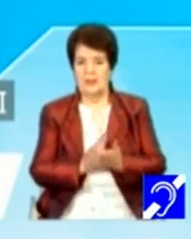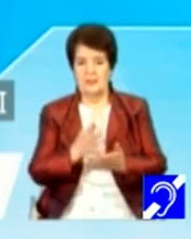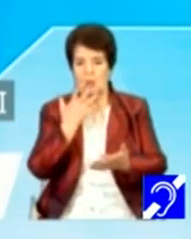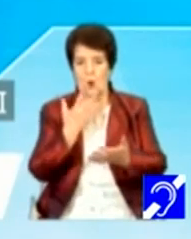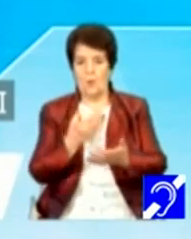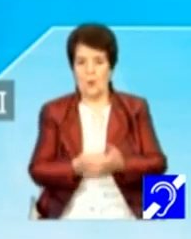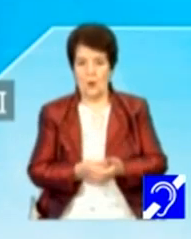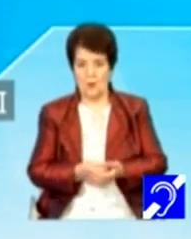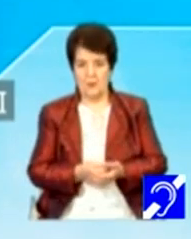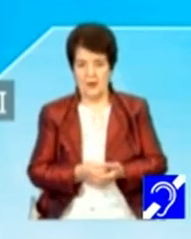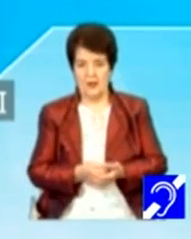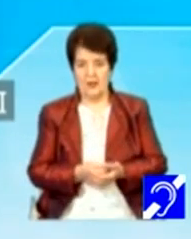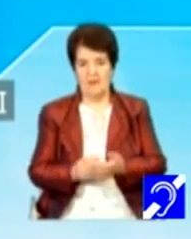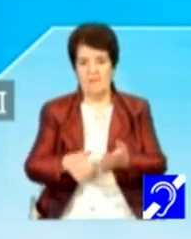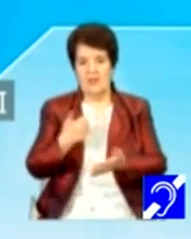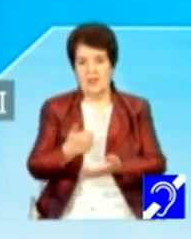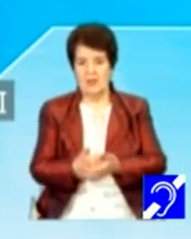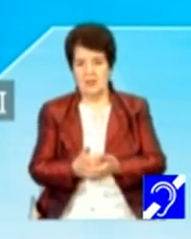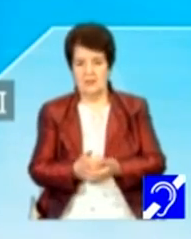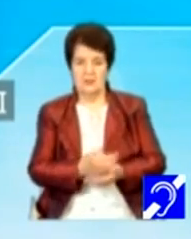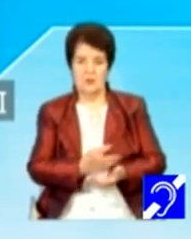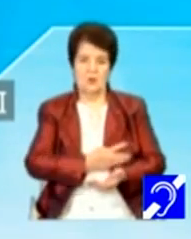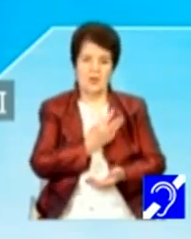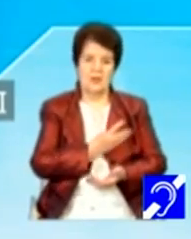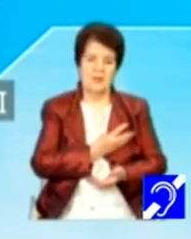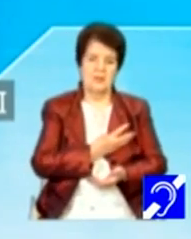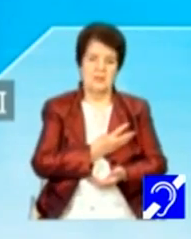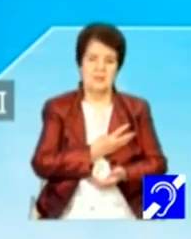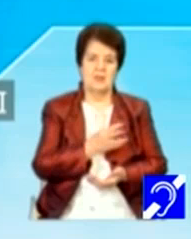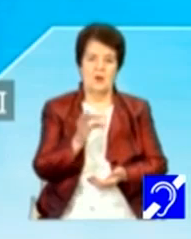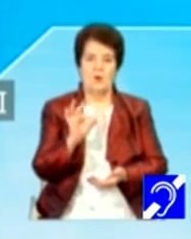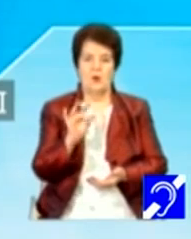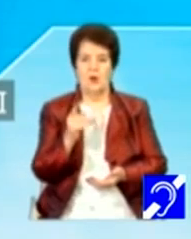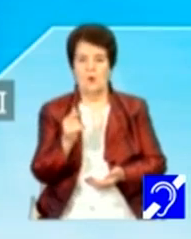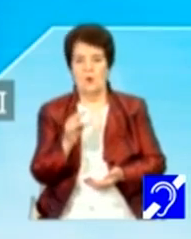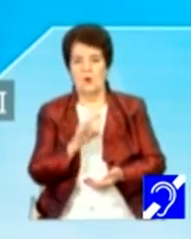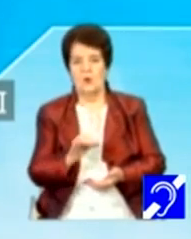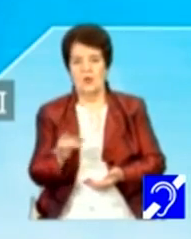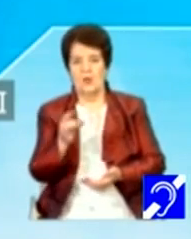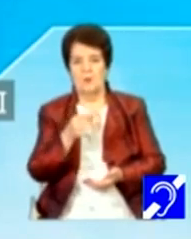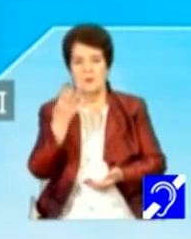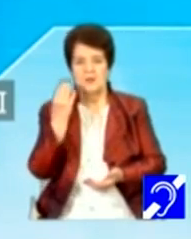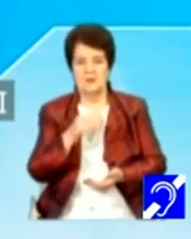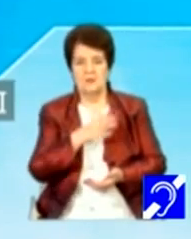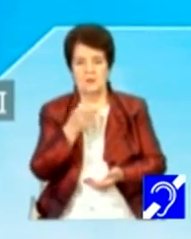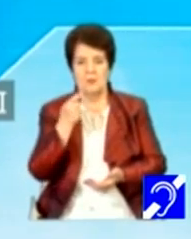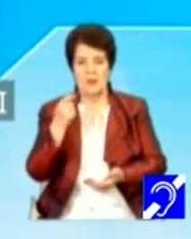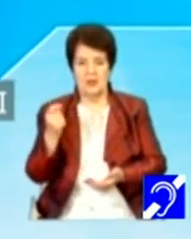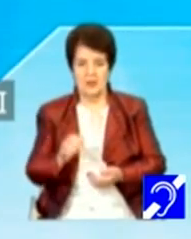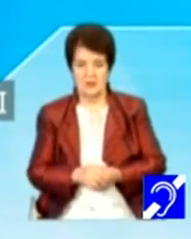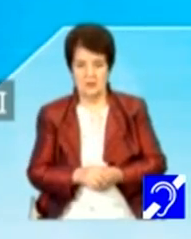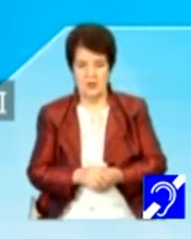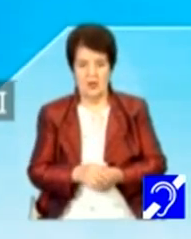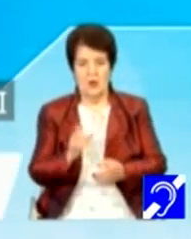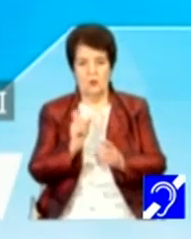proprie vendetă, un propriu dorință, un propriu orgoliu, pentru că în Republica Moldova să fii un politic sau parlamentar este mai